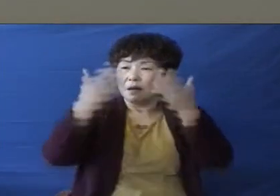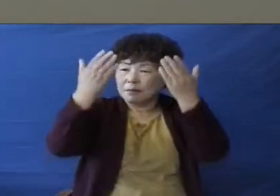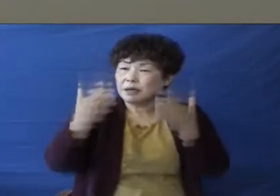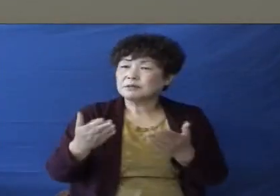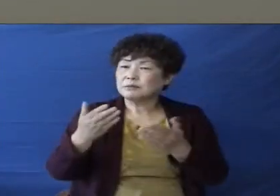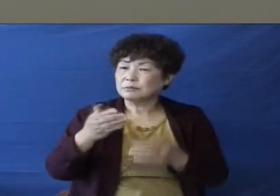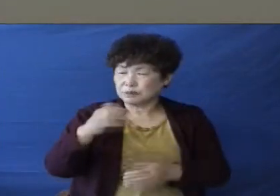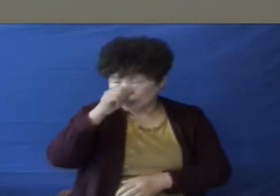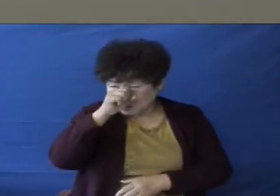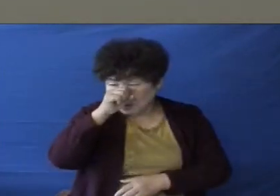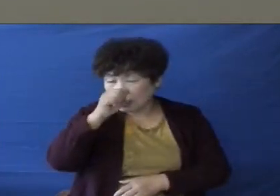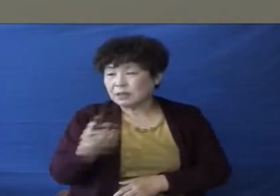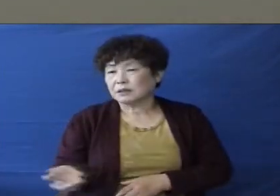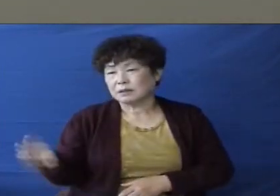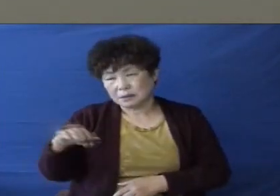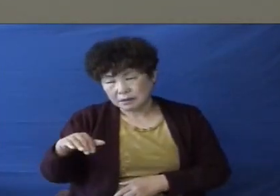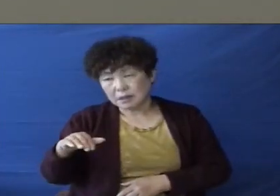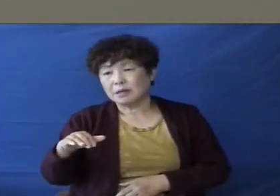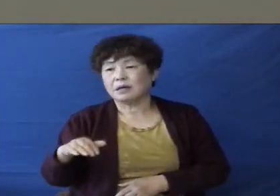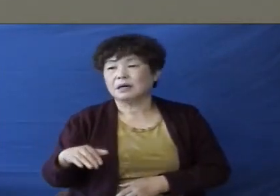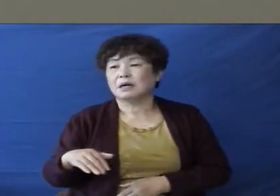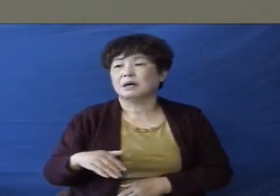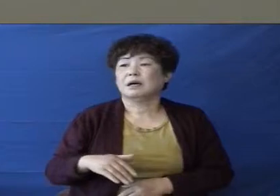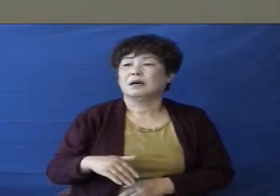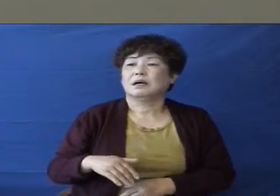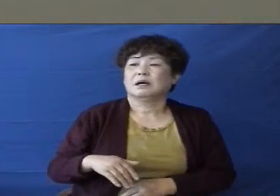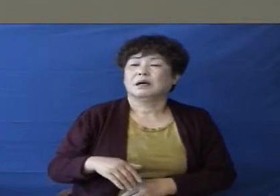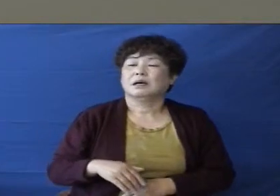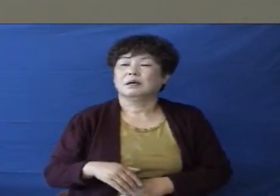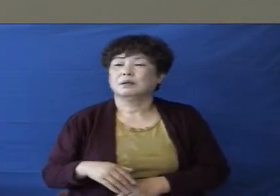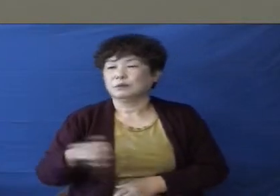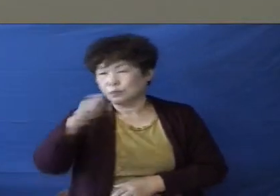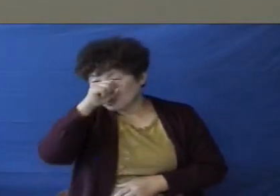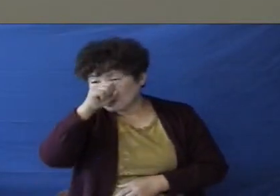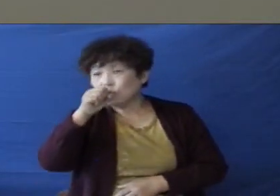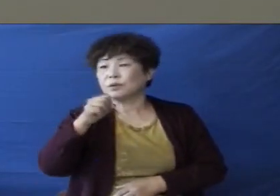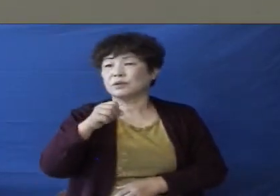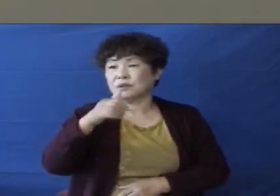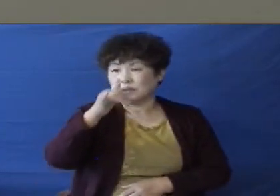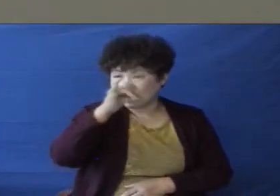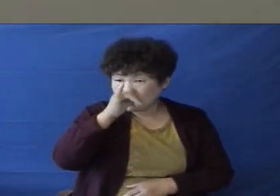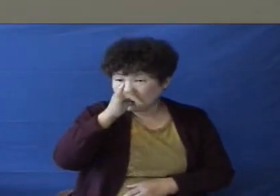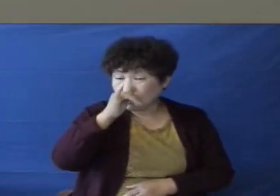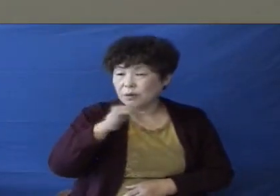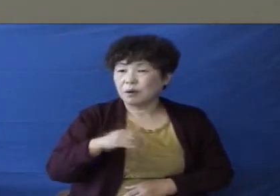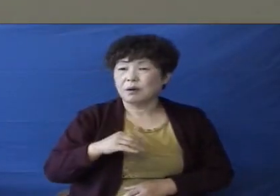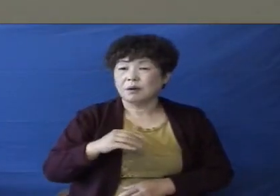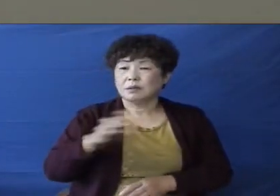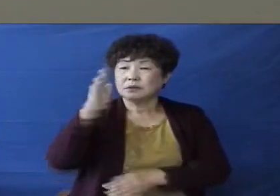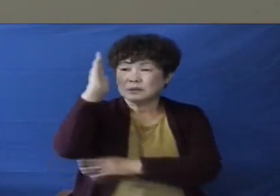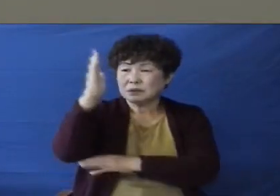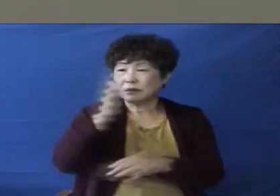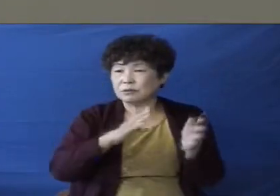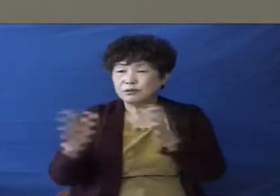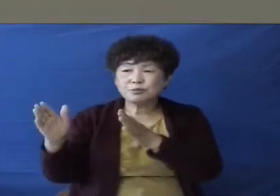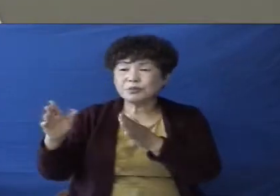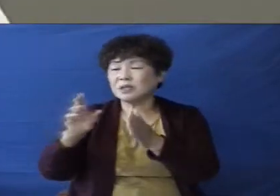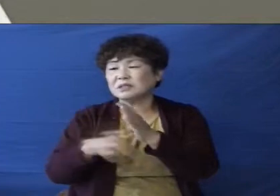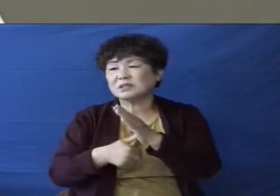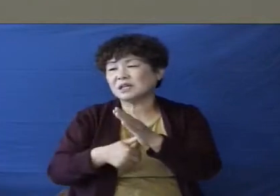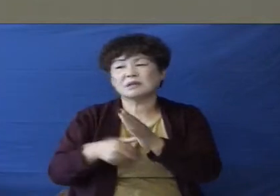좋겠습니까 한 편으로는 요 이게 말씀 준비할 시간도 없겠구나 이런 생각이 들어요